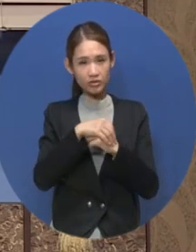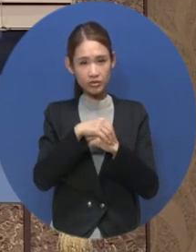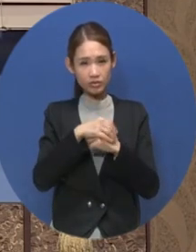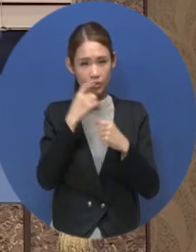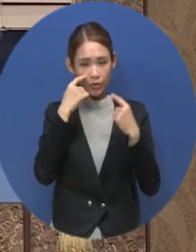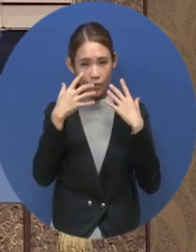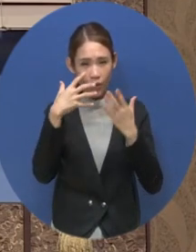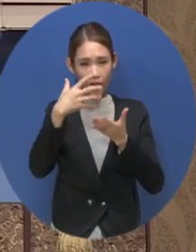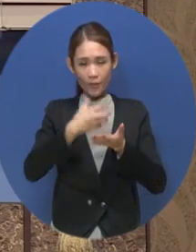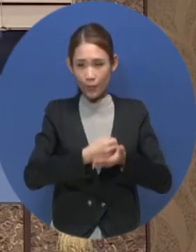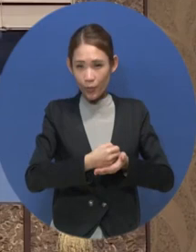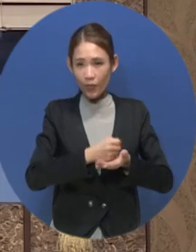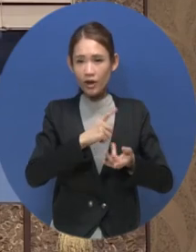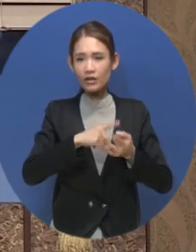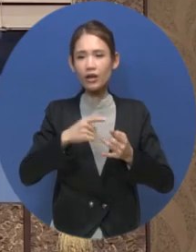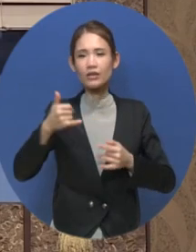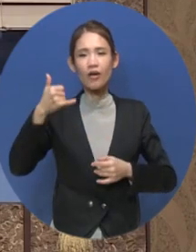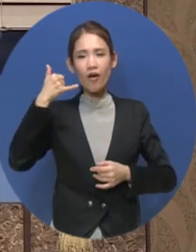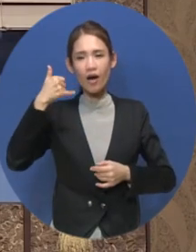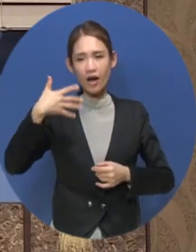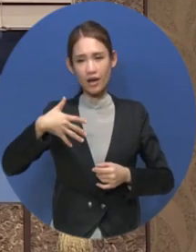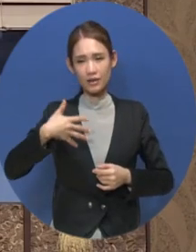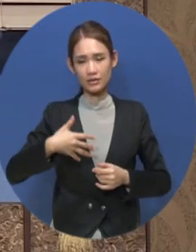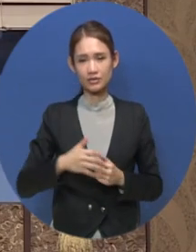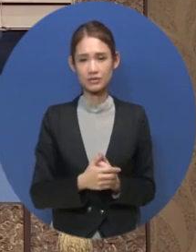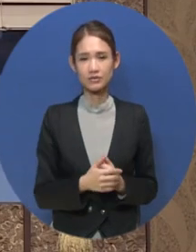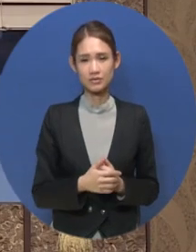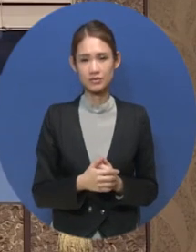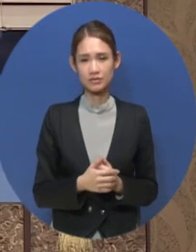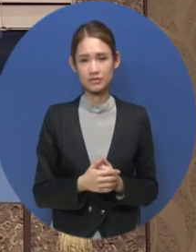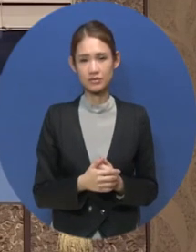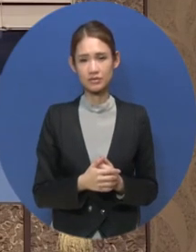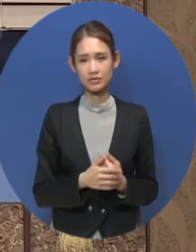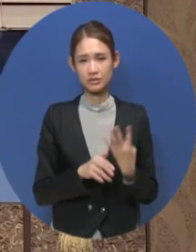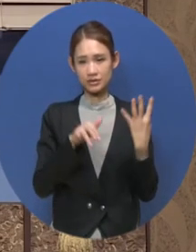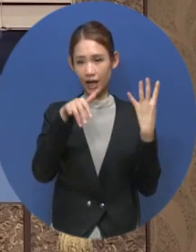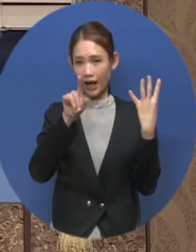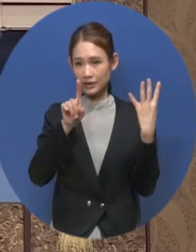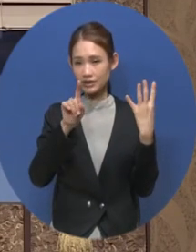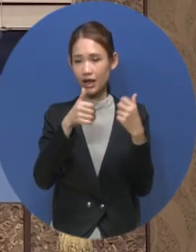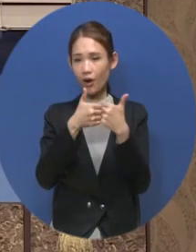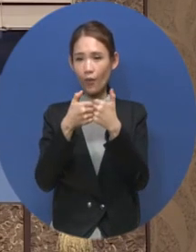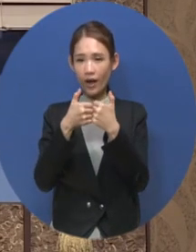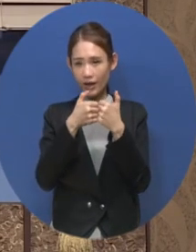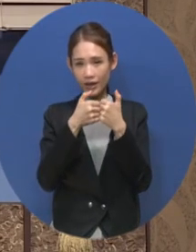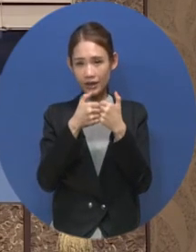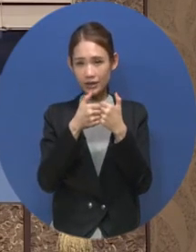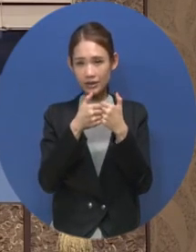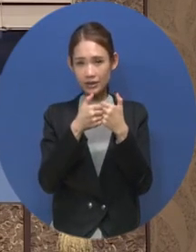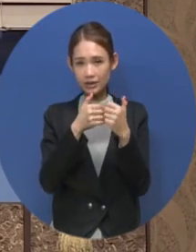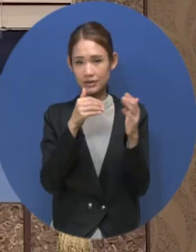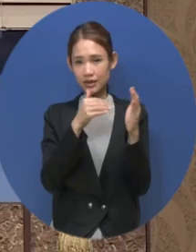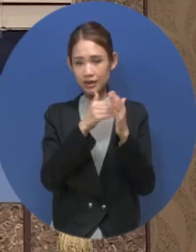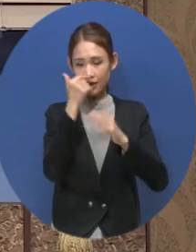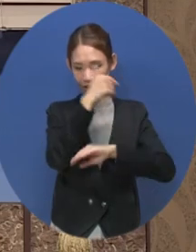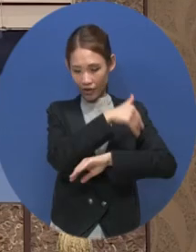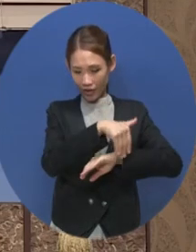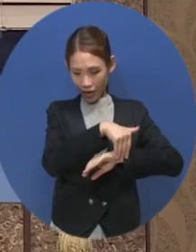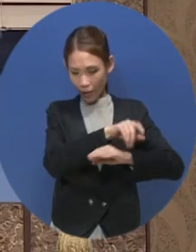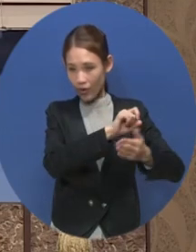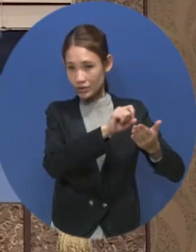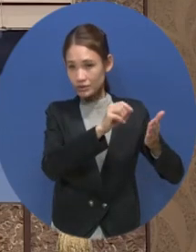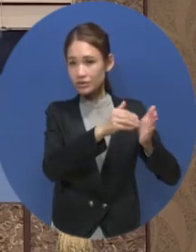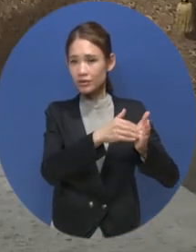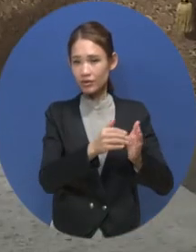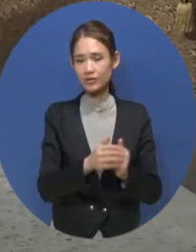백신 확보에 대한 부분들을 아직 연락은 못 받았고 이미 4차 회의를 저희가 정부하고 통해서 이미 그런 계획은 이게 작성을